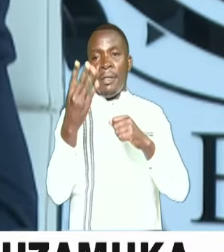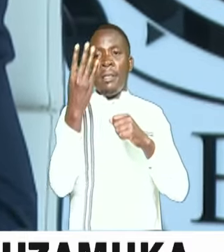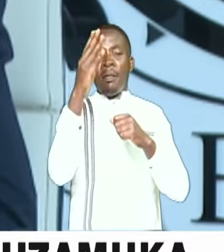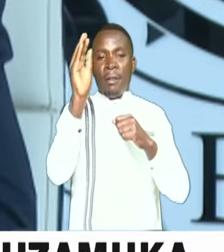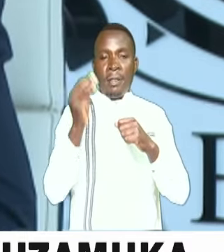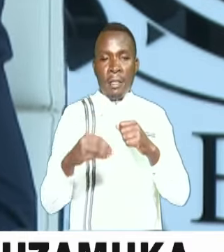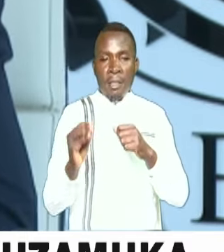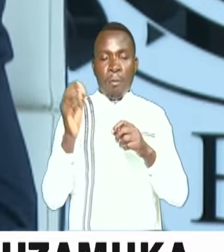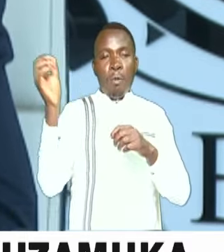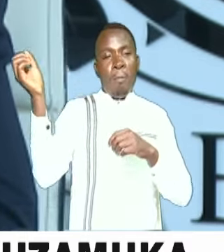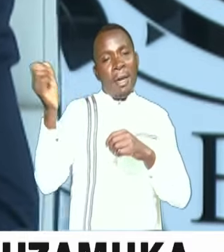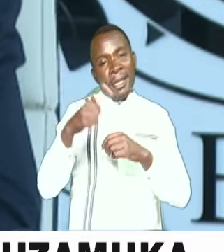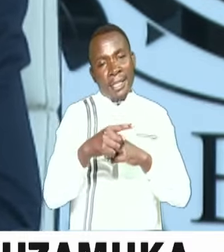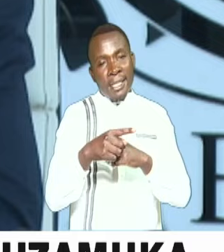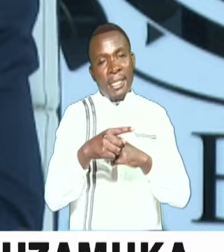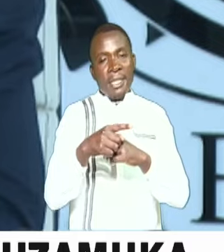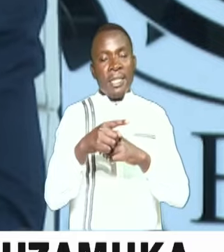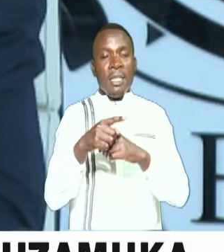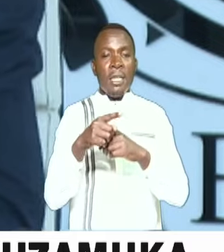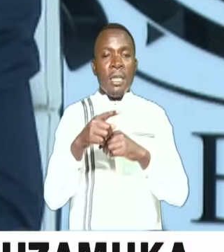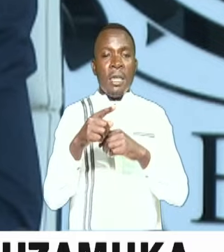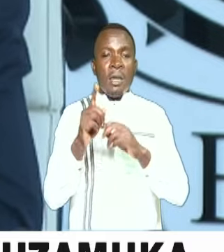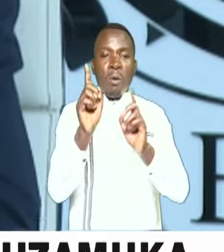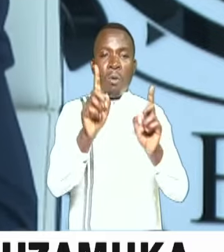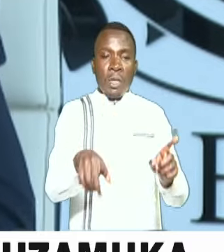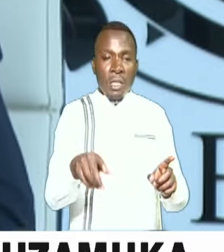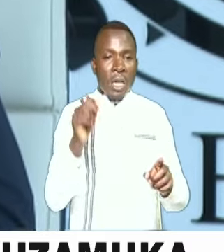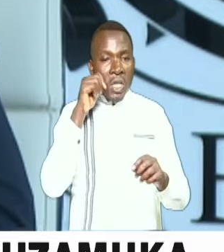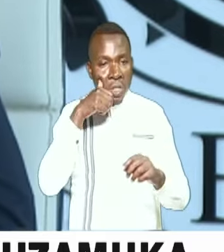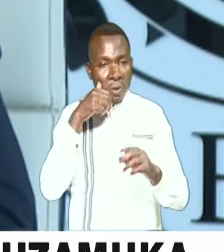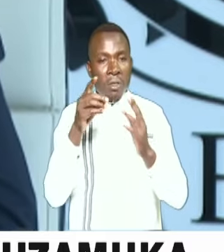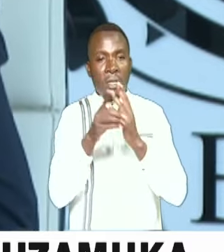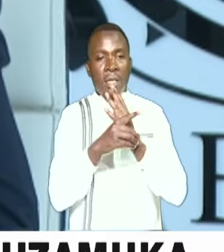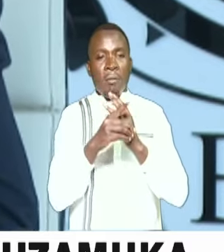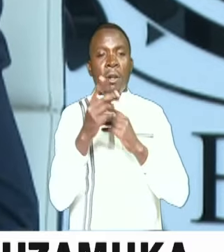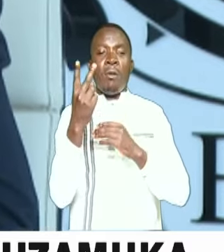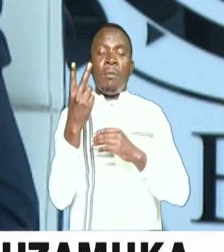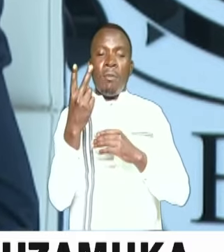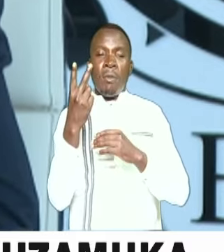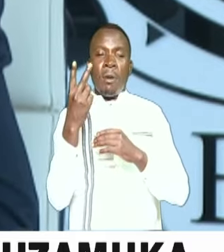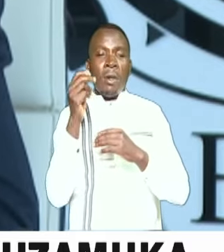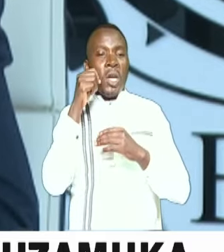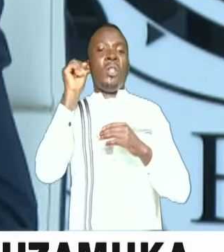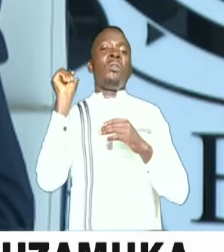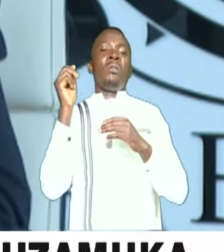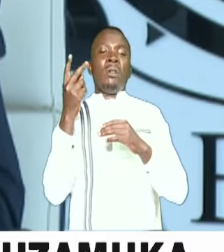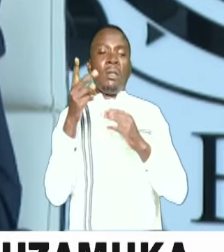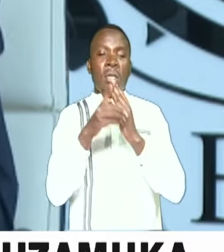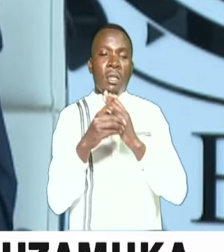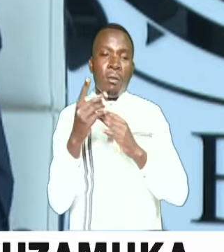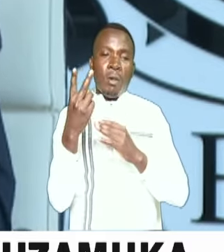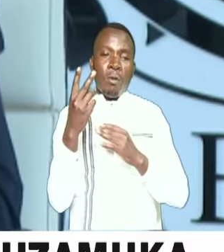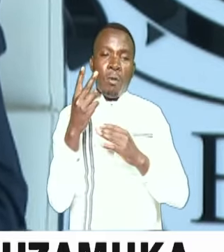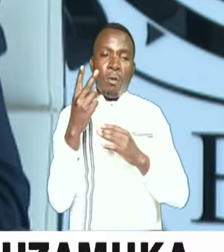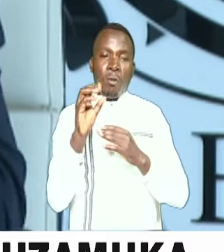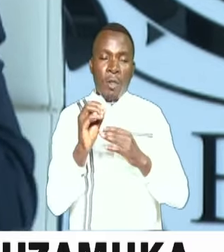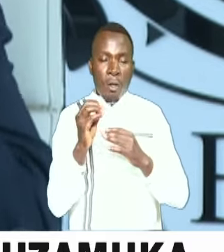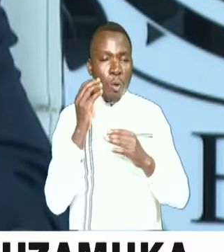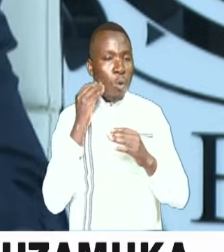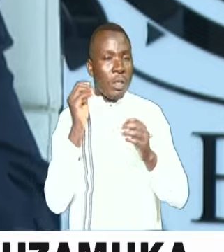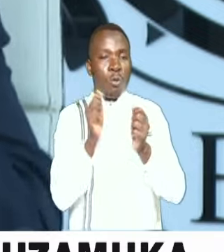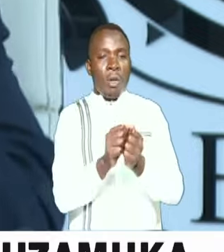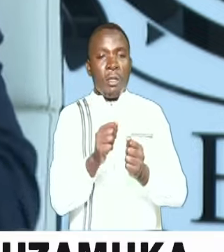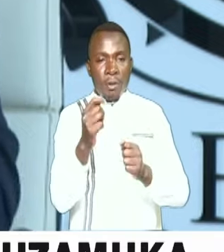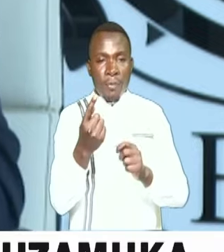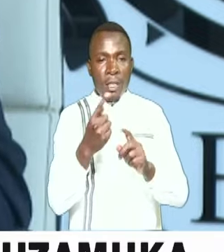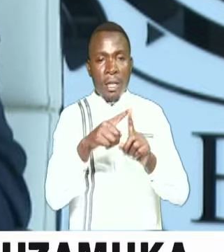8.4% mu mezi kugeza ejo ku itariki 20 z'ukwezi kwa 11. Uretse uko biri